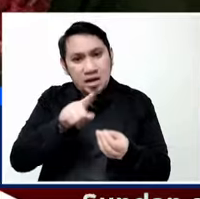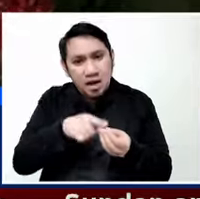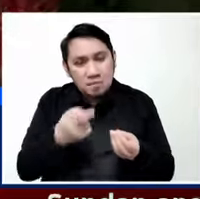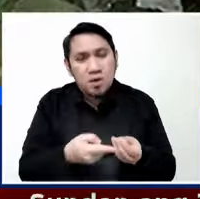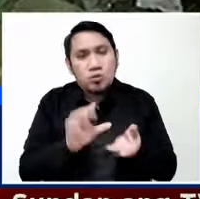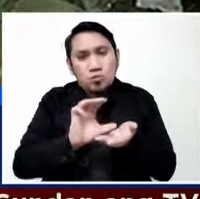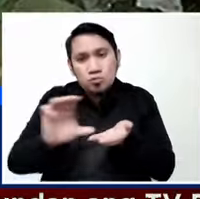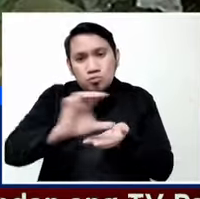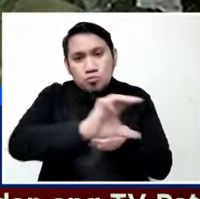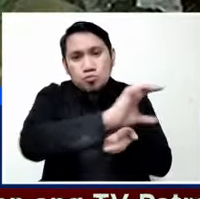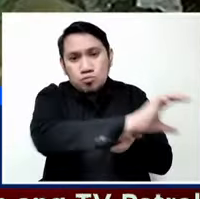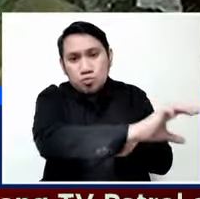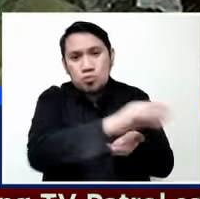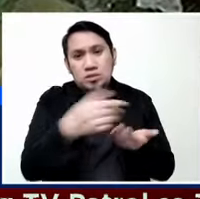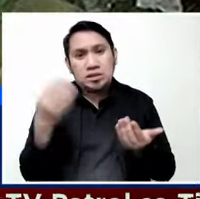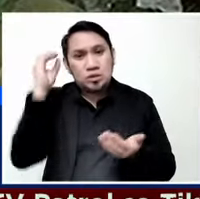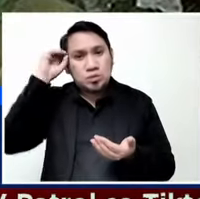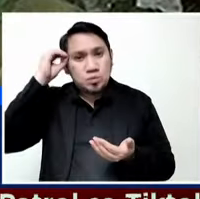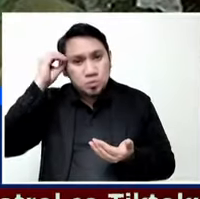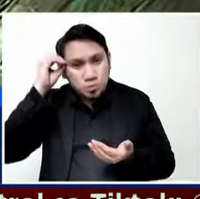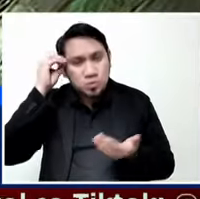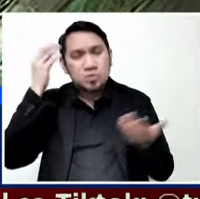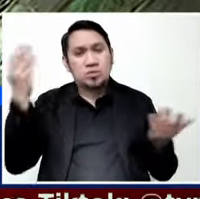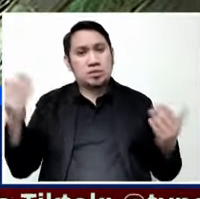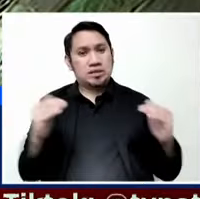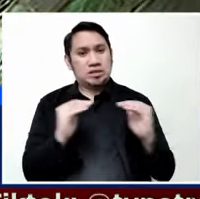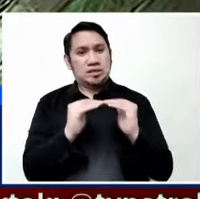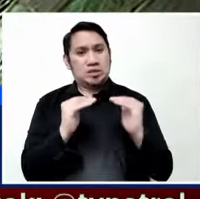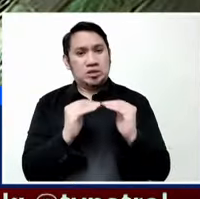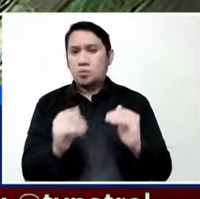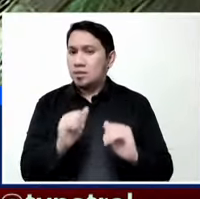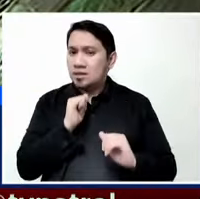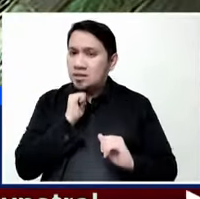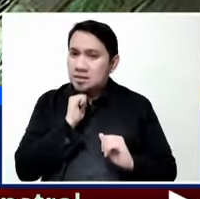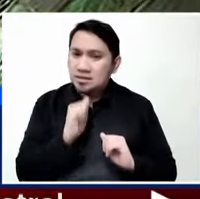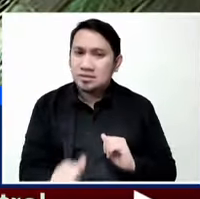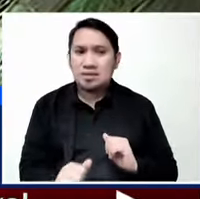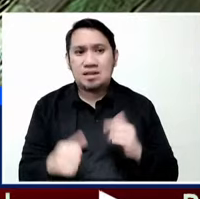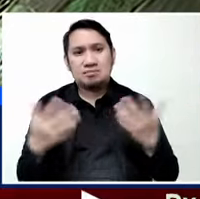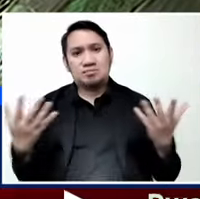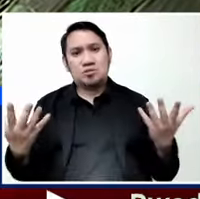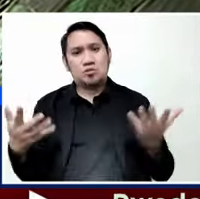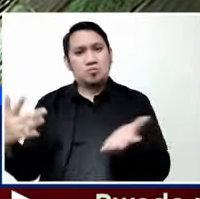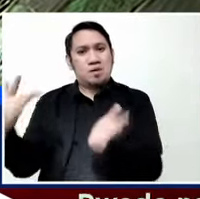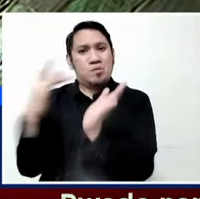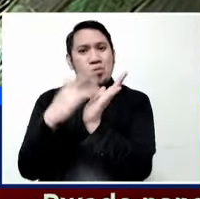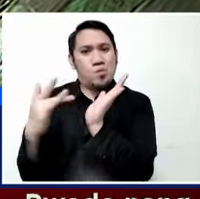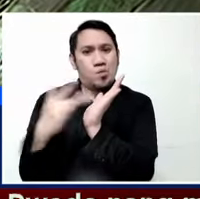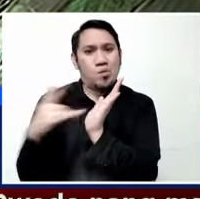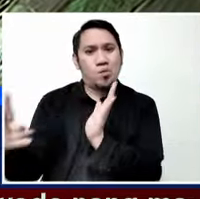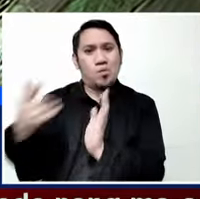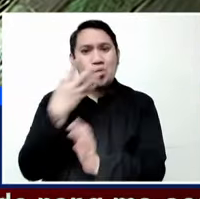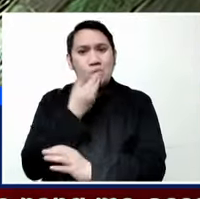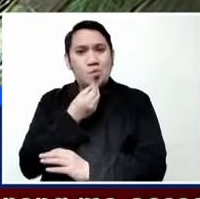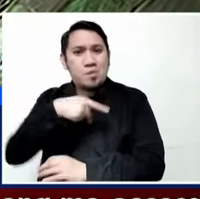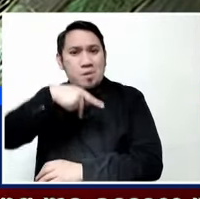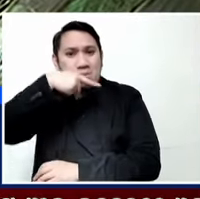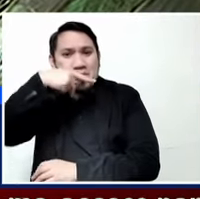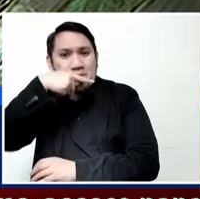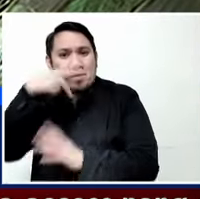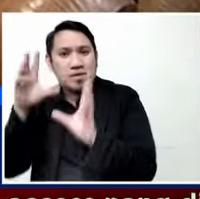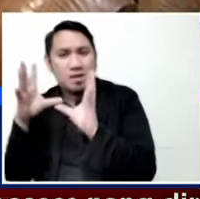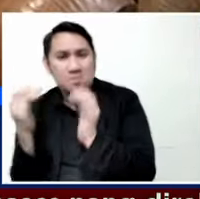produktong kagaya ng sibuyas para nga hindi naman umabot sa pagsusamantala ng mga private sector na